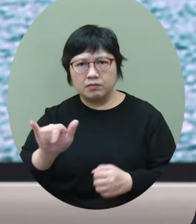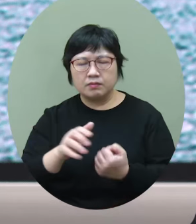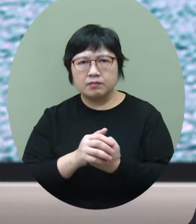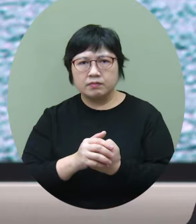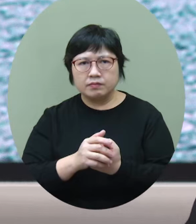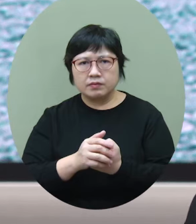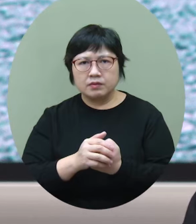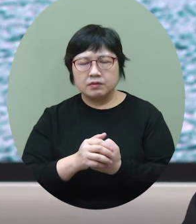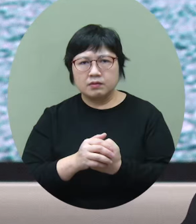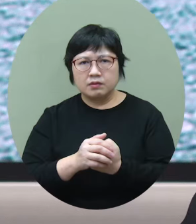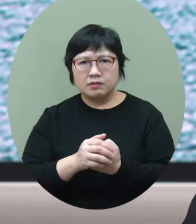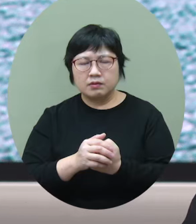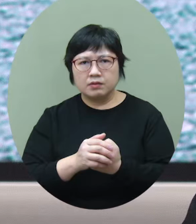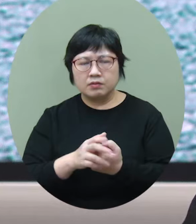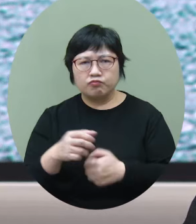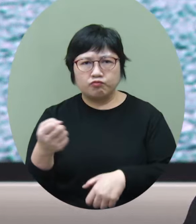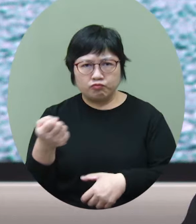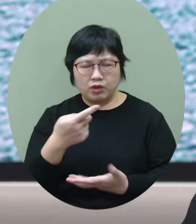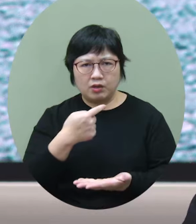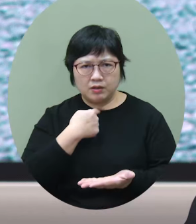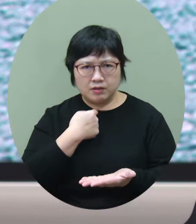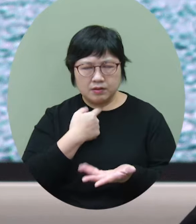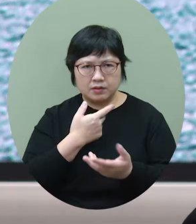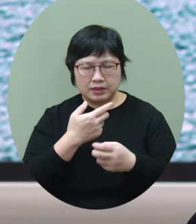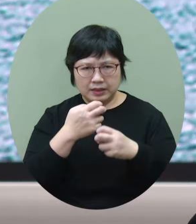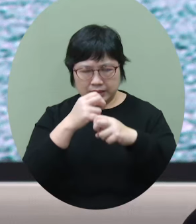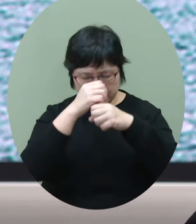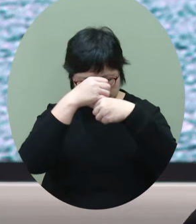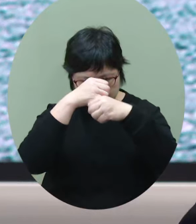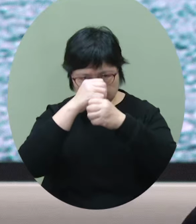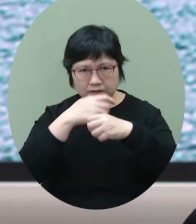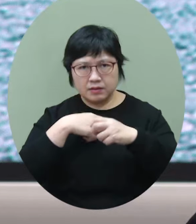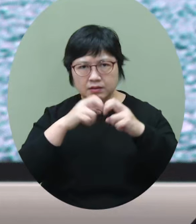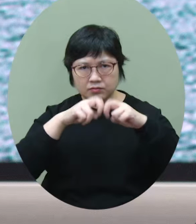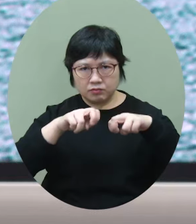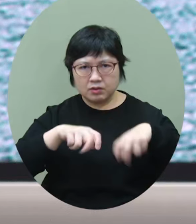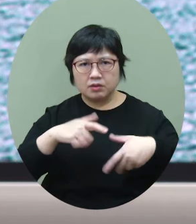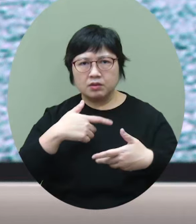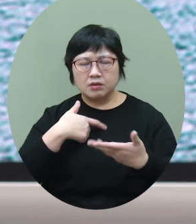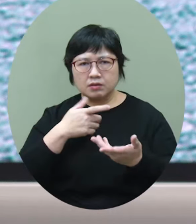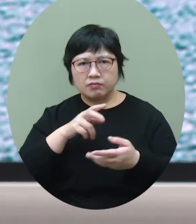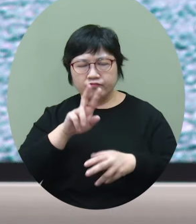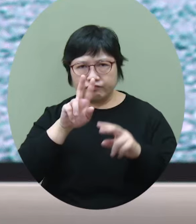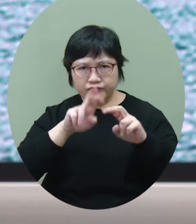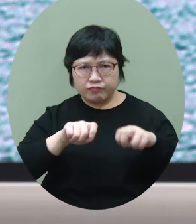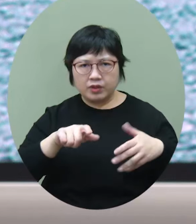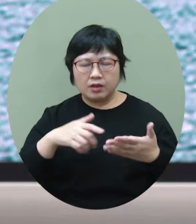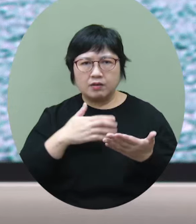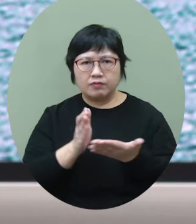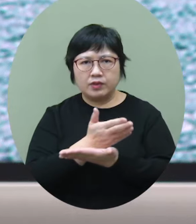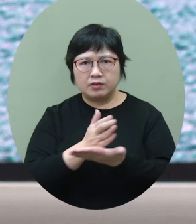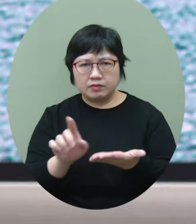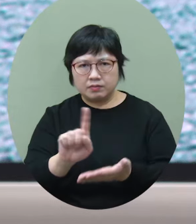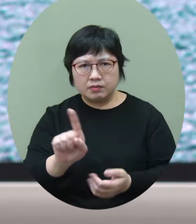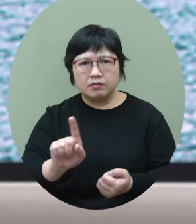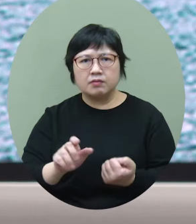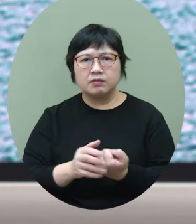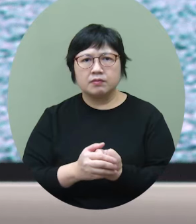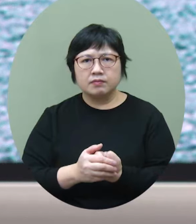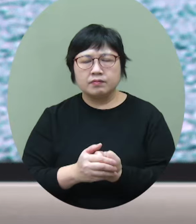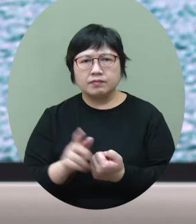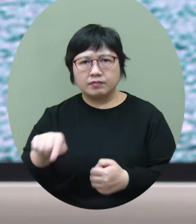細嘅做多少少檢測咧，先知道究竟佢係屬於邊一種分類咁樣啦。咁